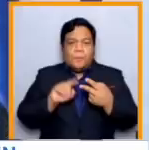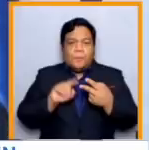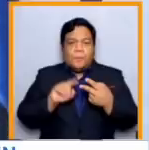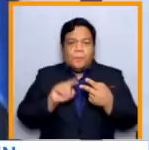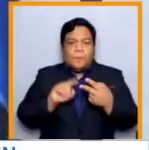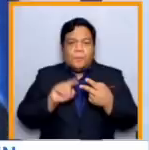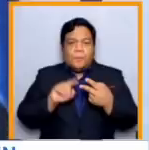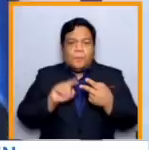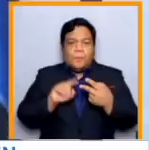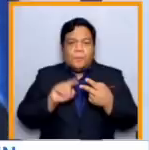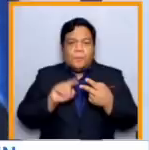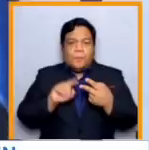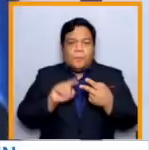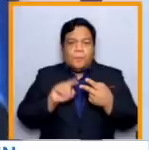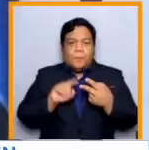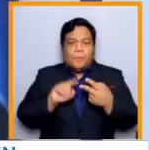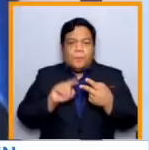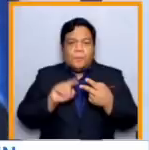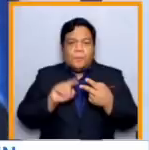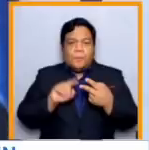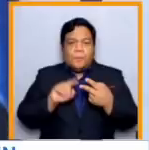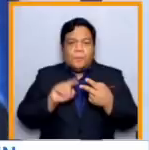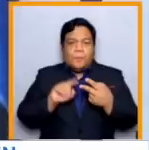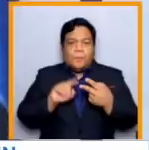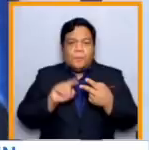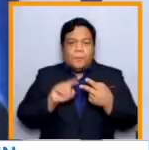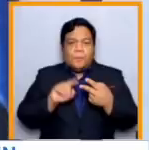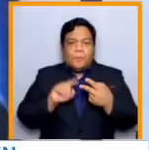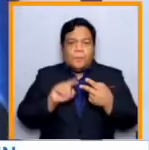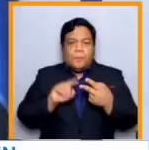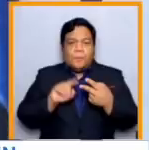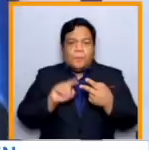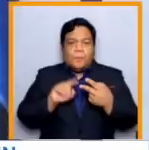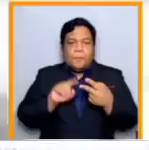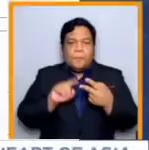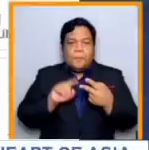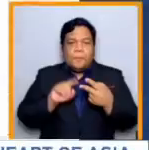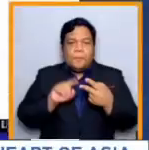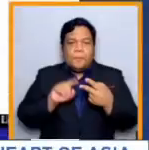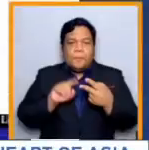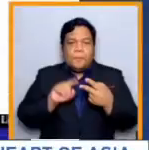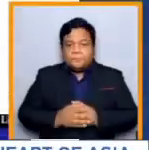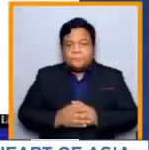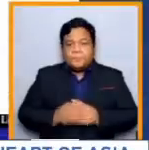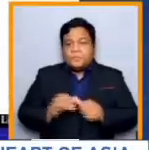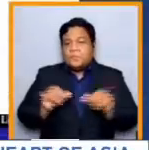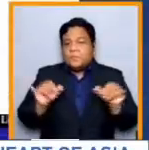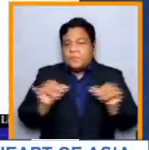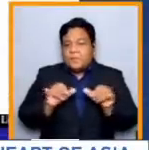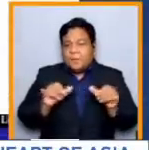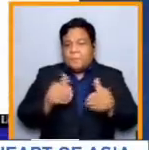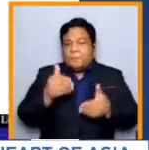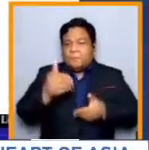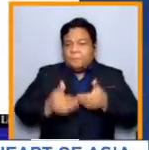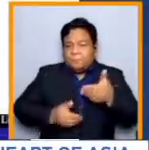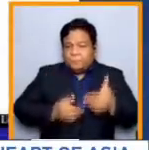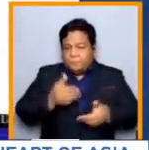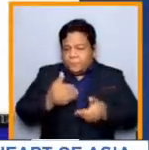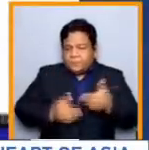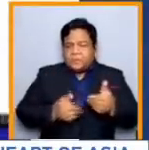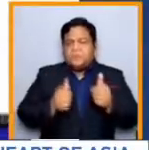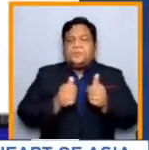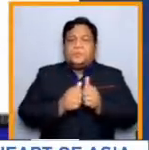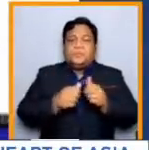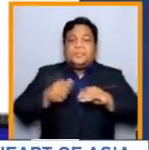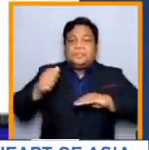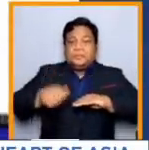Carpio na hindi raw totoong sinabi noon ng mga Marcos na hindi sila nabigyan ng due process sa kaso. Sinagot daw ito ng Korte Suprema sa mismong desisyon